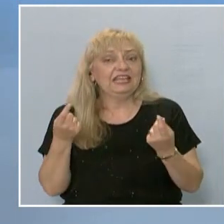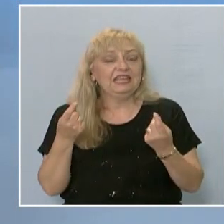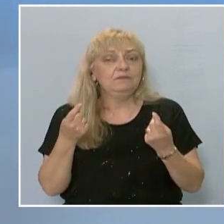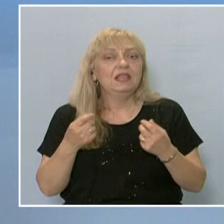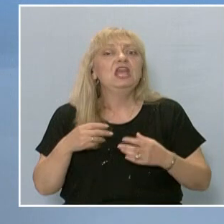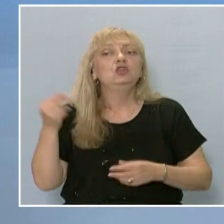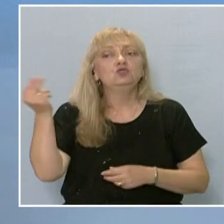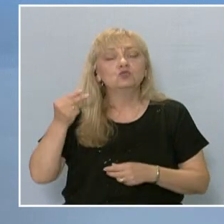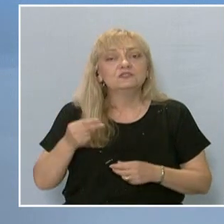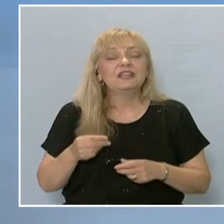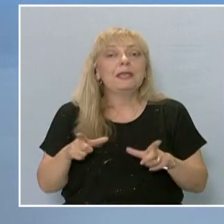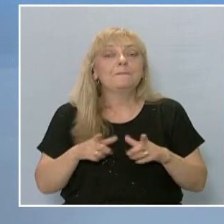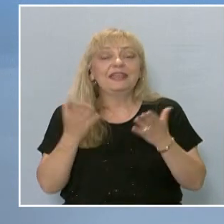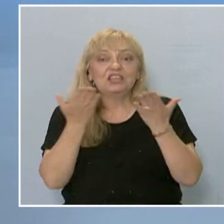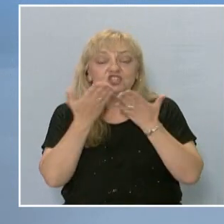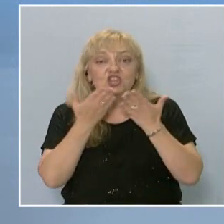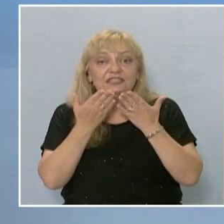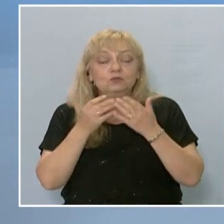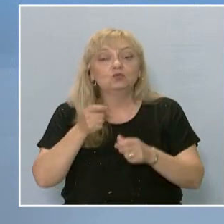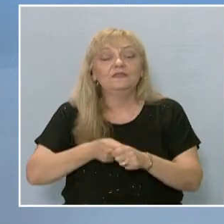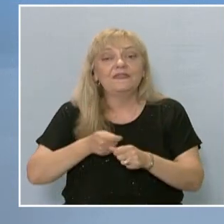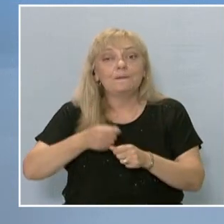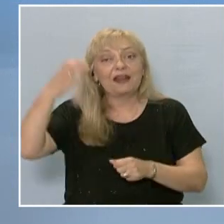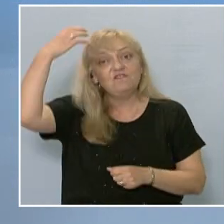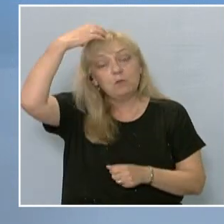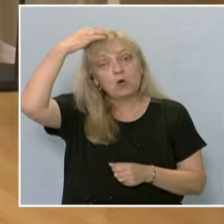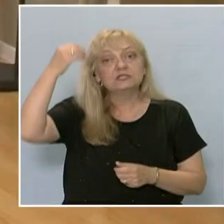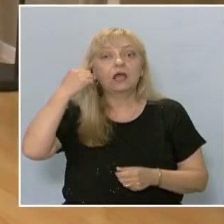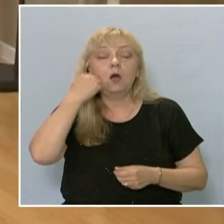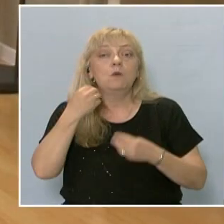и мета четенето за да направи мозъка по-ефективен